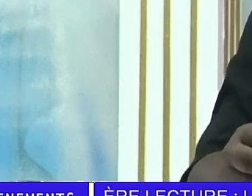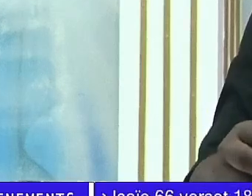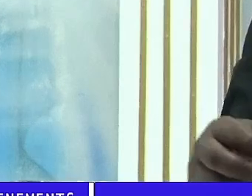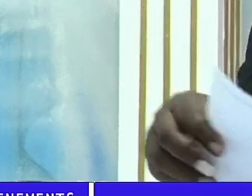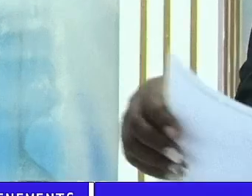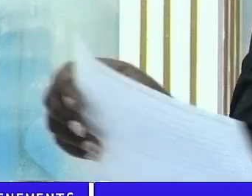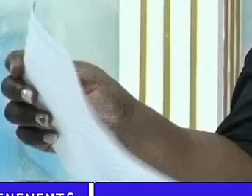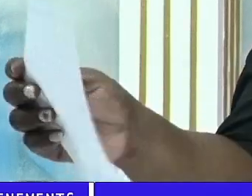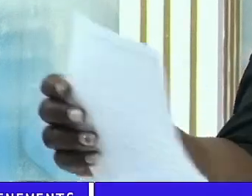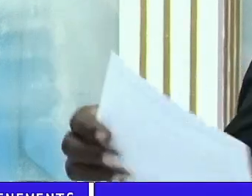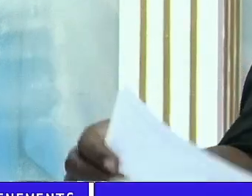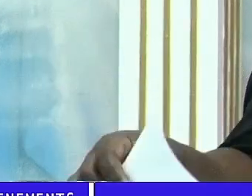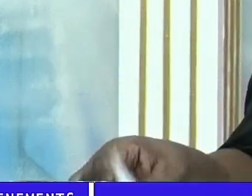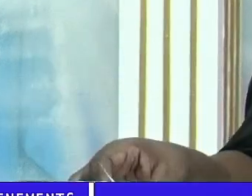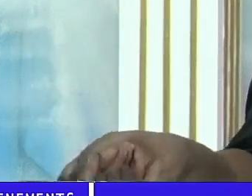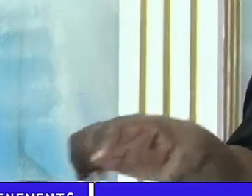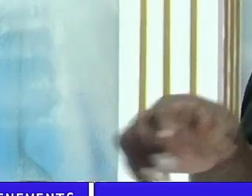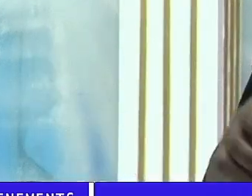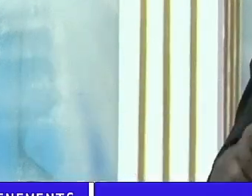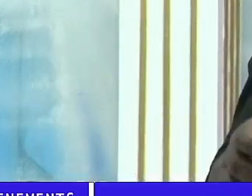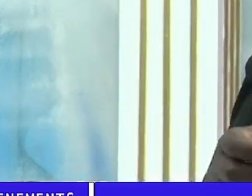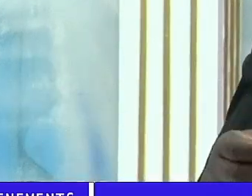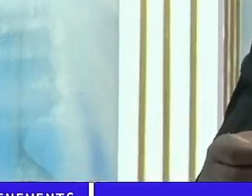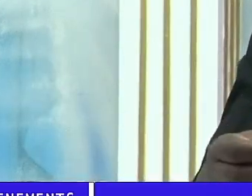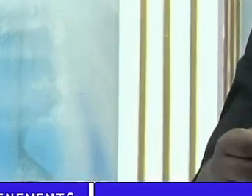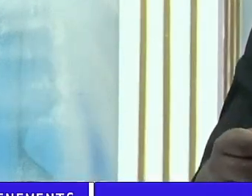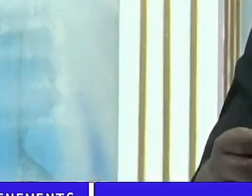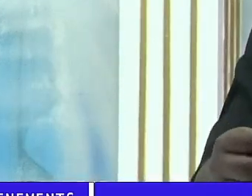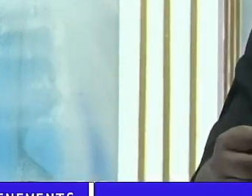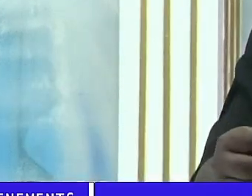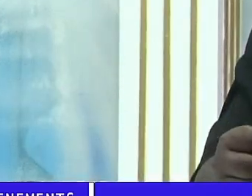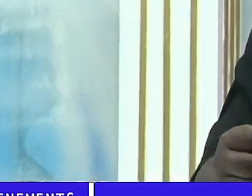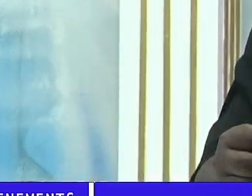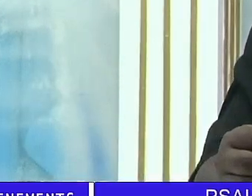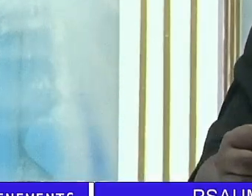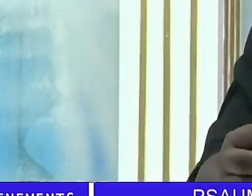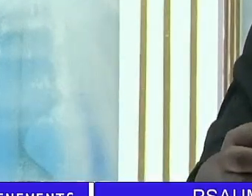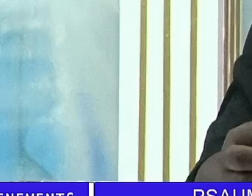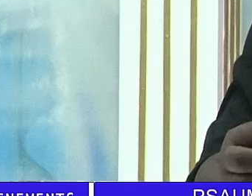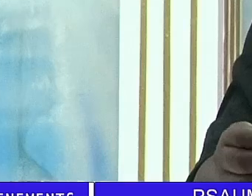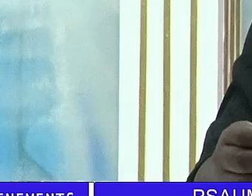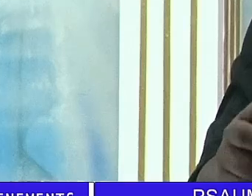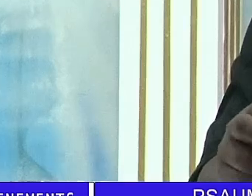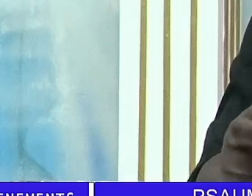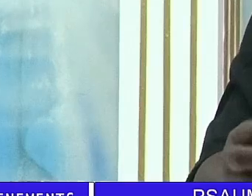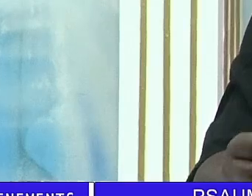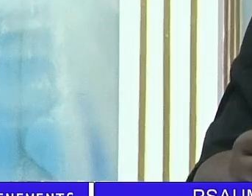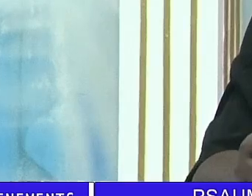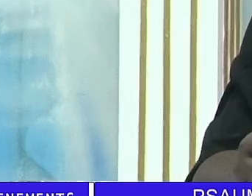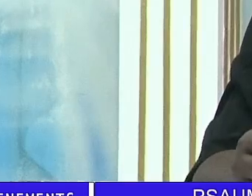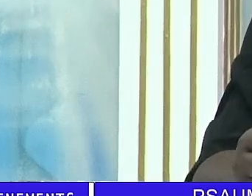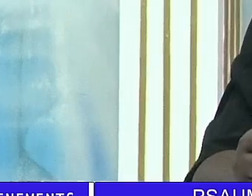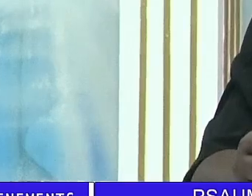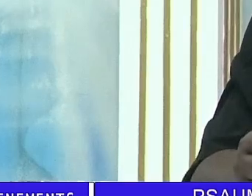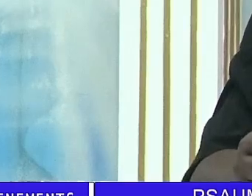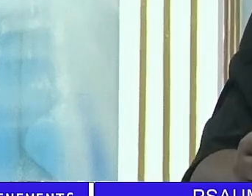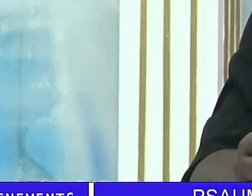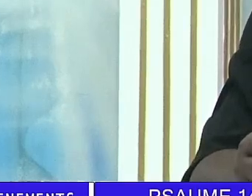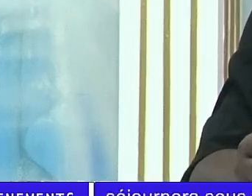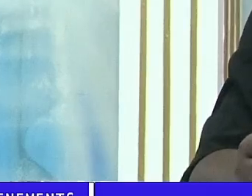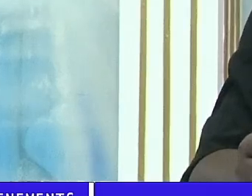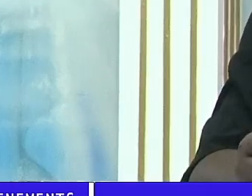Sandra Thésée, mes actions de grâce sont commandées par Junior Joseph Rommel Bernadel, Marie-Hélène